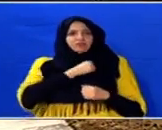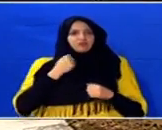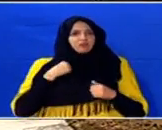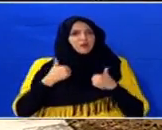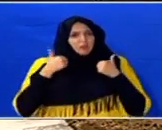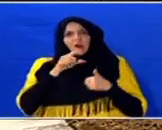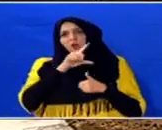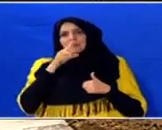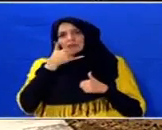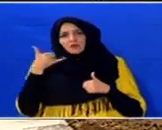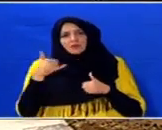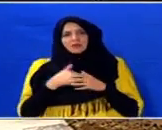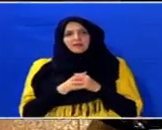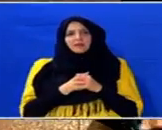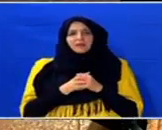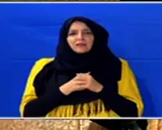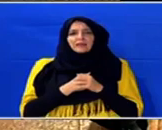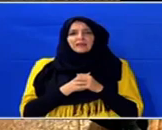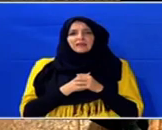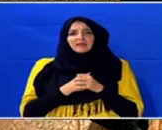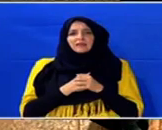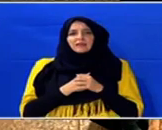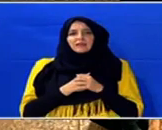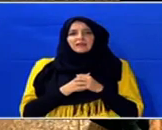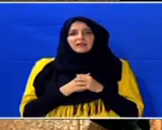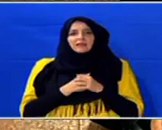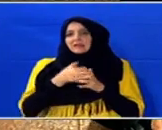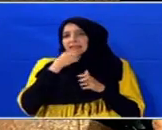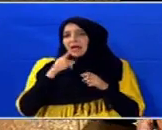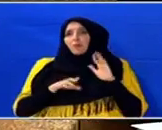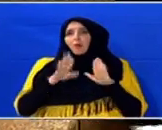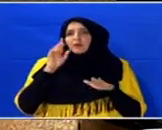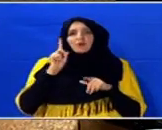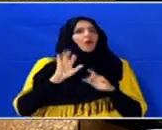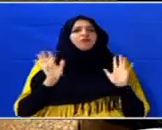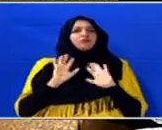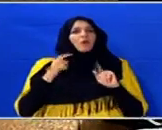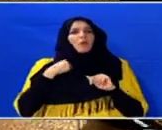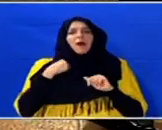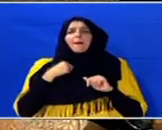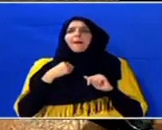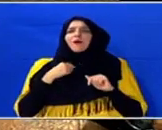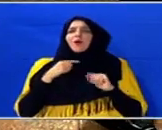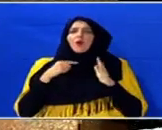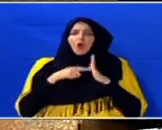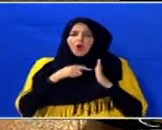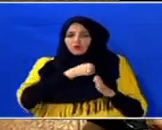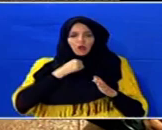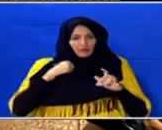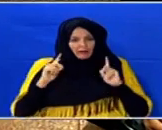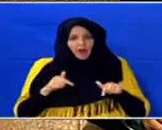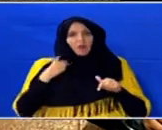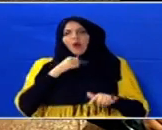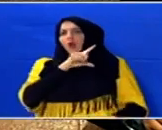وخميس. نذرت او لم تنذر؟ لا لا لا ما ندرتش، نويت برك. طيب